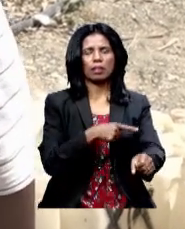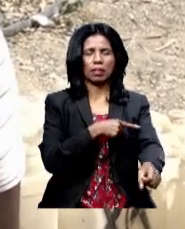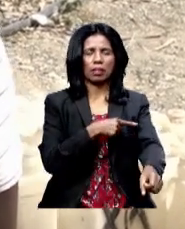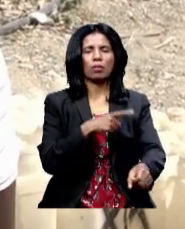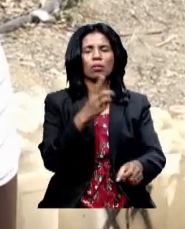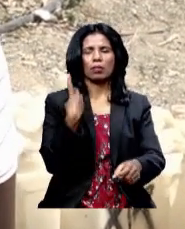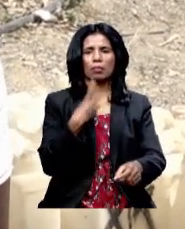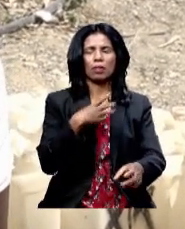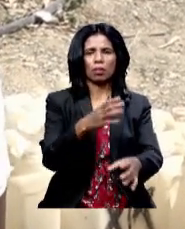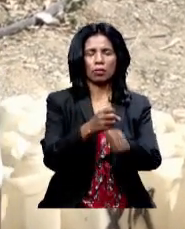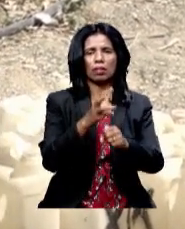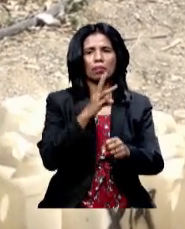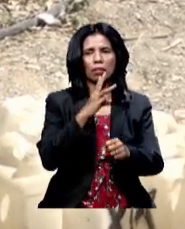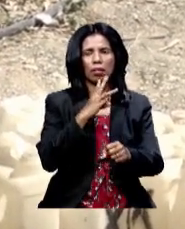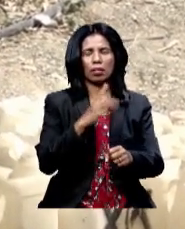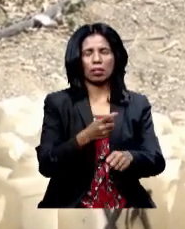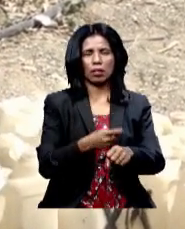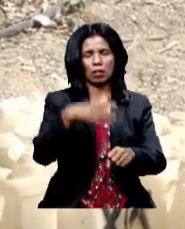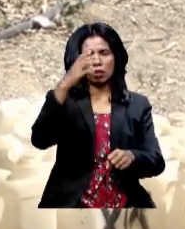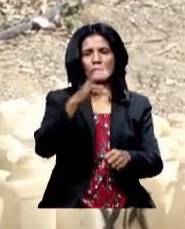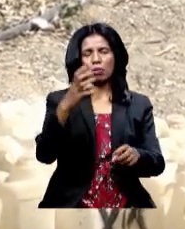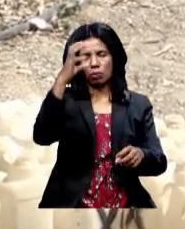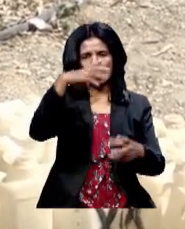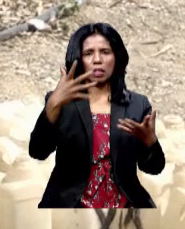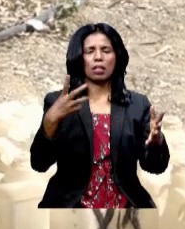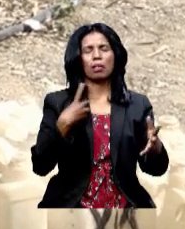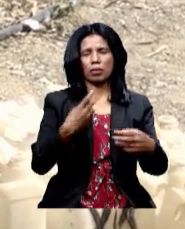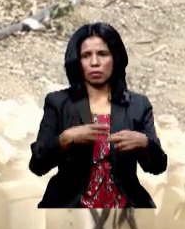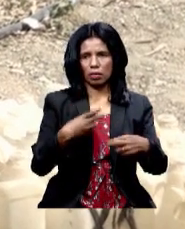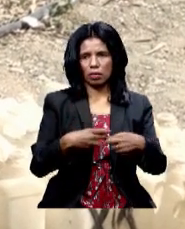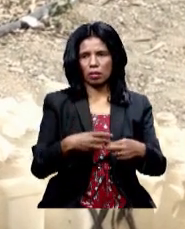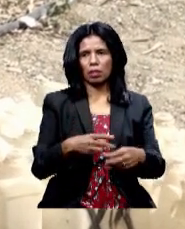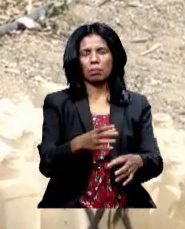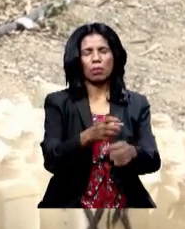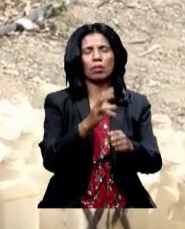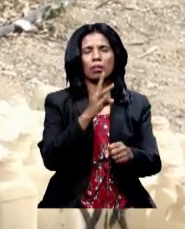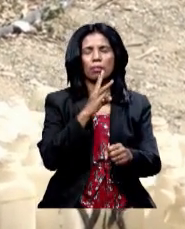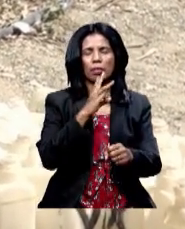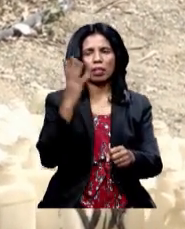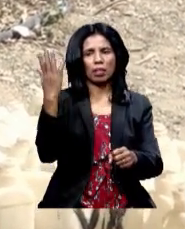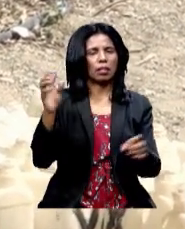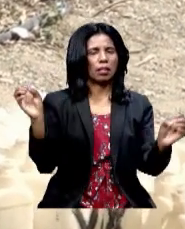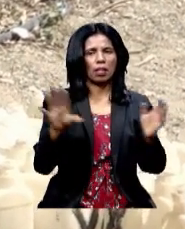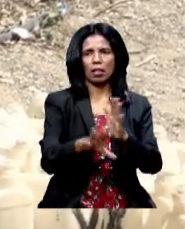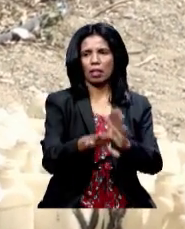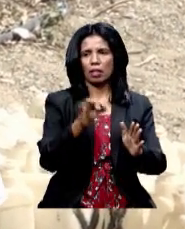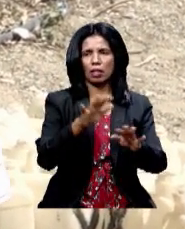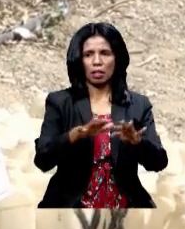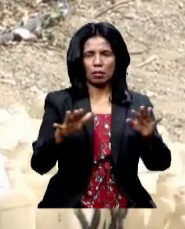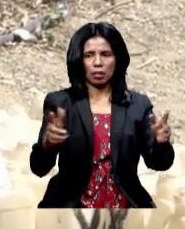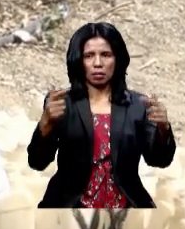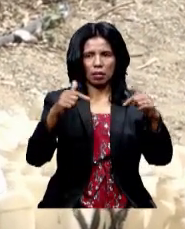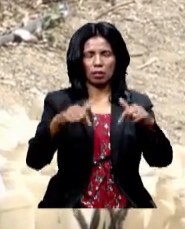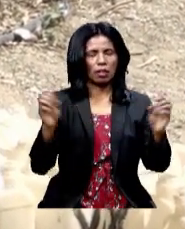atu kurbe. Topai lor hasane ami susar los barak mag batisi hela beha be mata na ba daruma lahetan labarik rumah mai